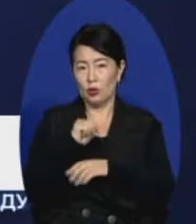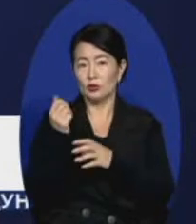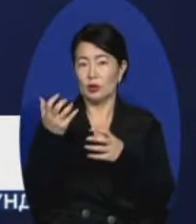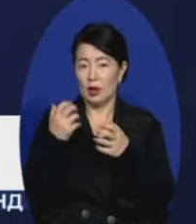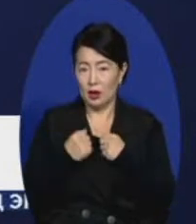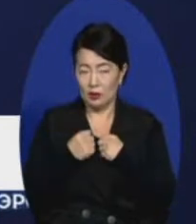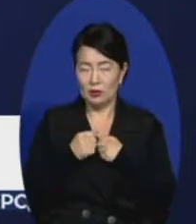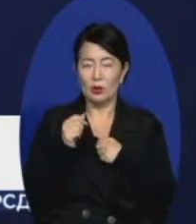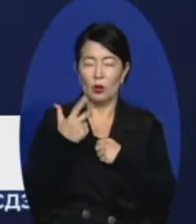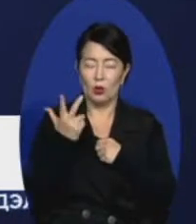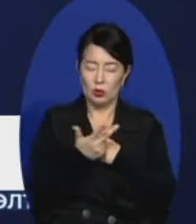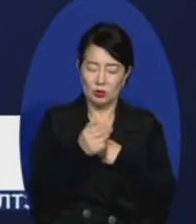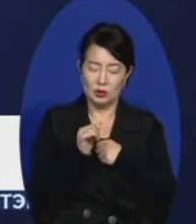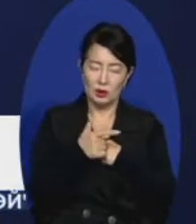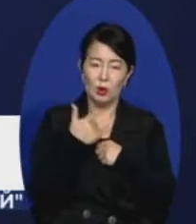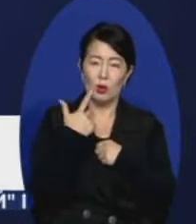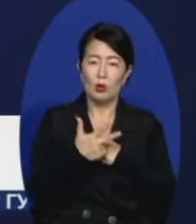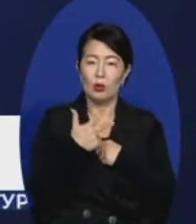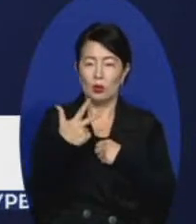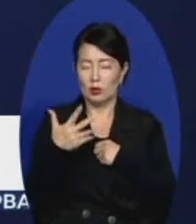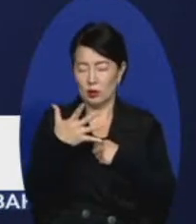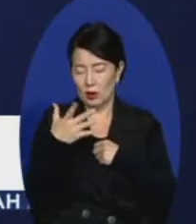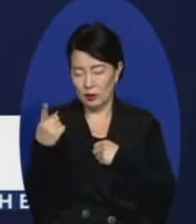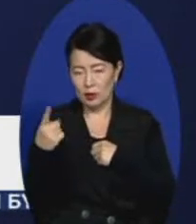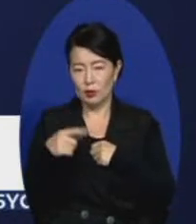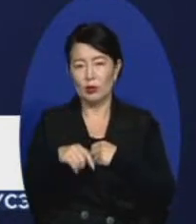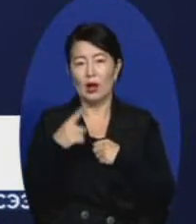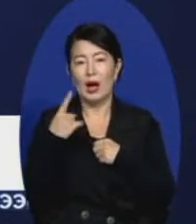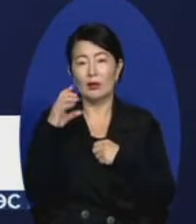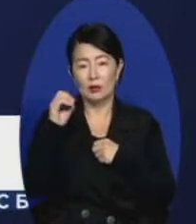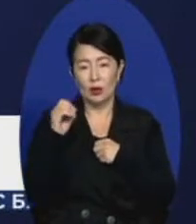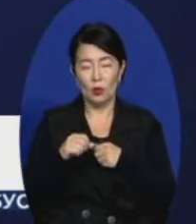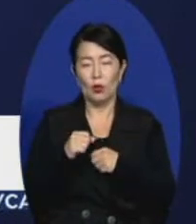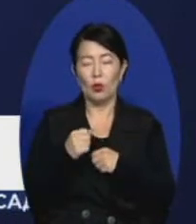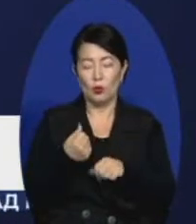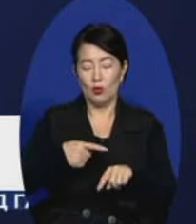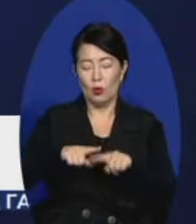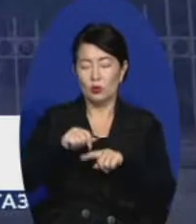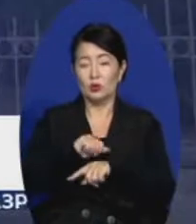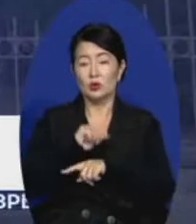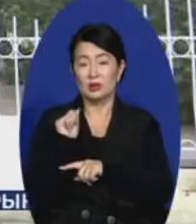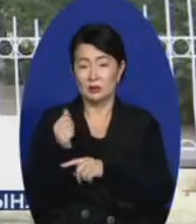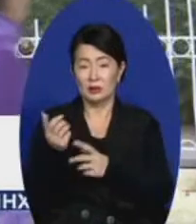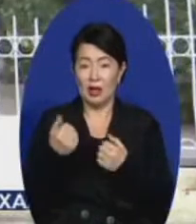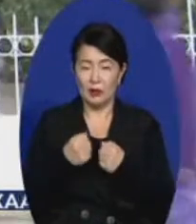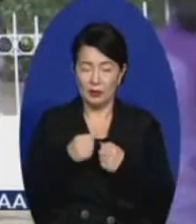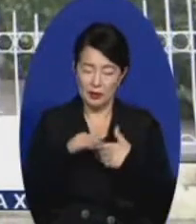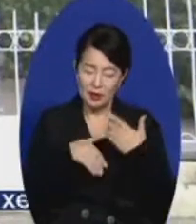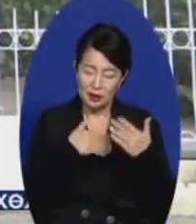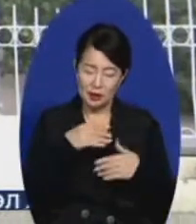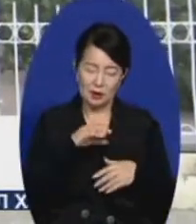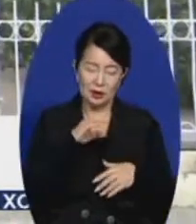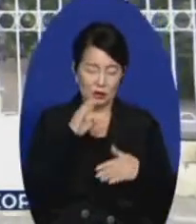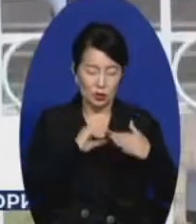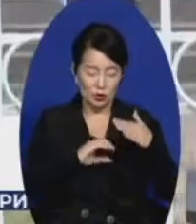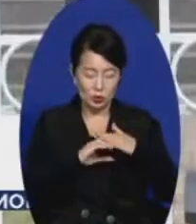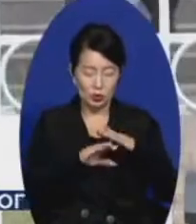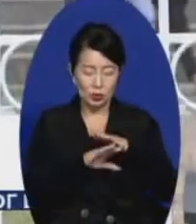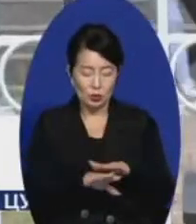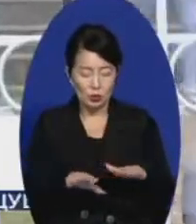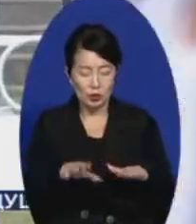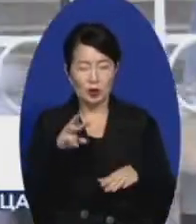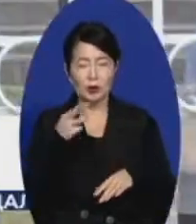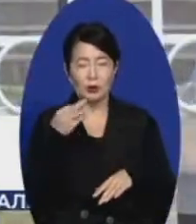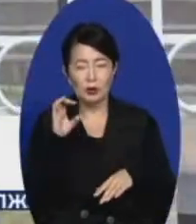урамшуулал, 3-р зэрэглэлийн багш 3351 буюу 15% урамшуулал авахаар болсон байна. Цаашид энэ мэт сургуулийн өмнөх боловсрол